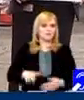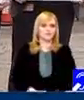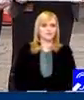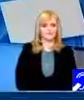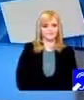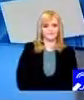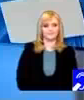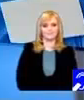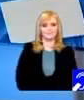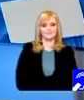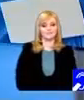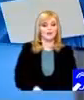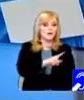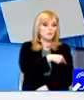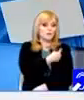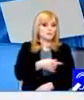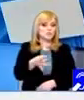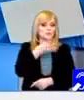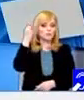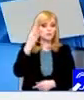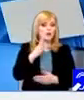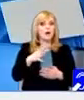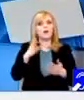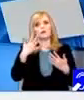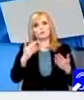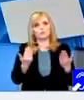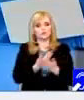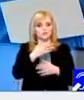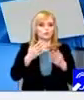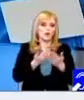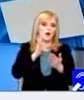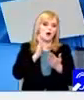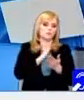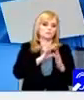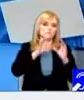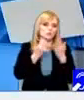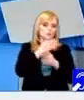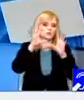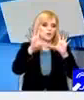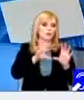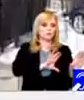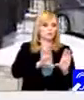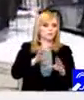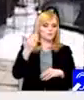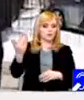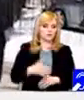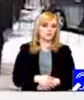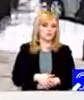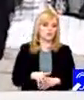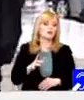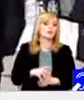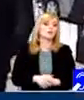Skytrax. Medicii din Republica Moldova au în sfârșit o lege care protejează de persoanele agresive. Jignirea